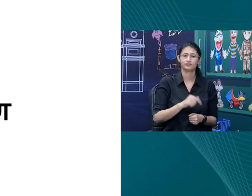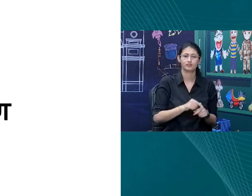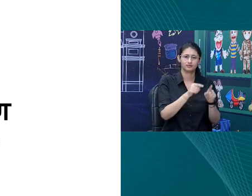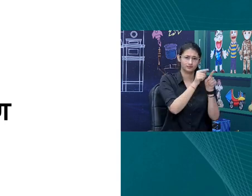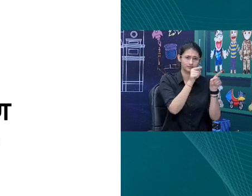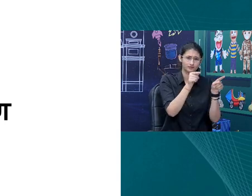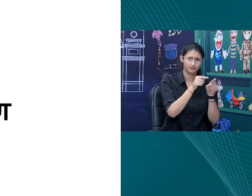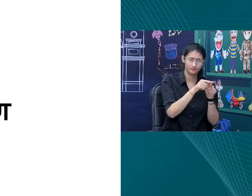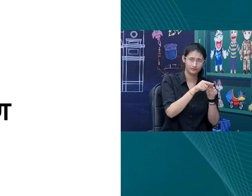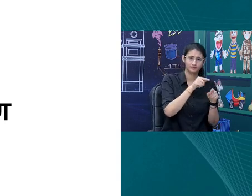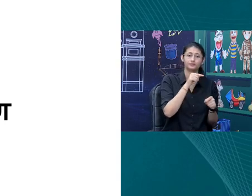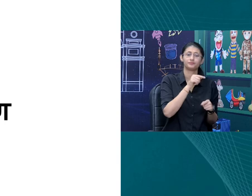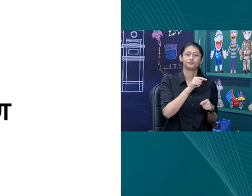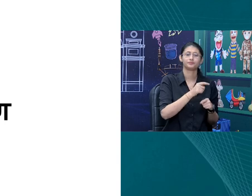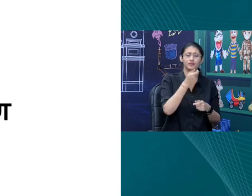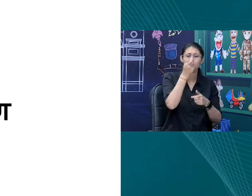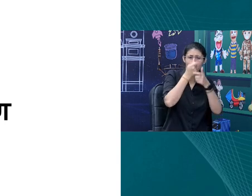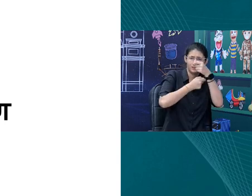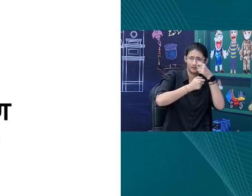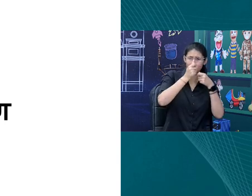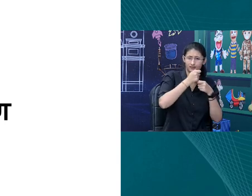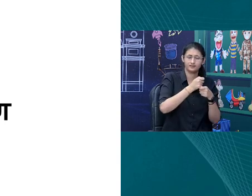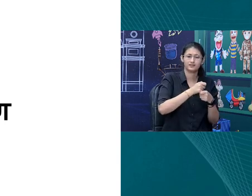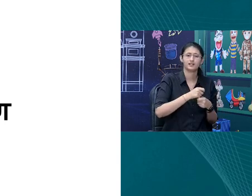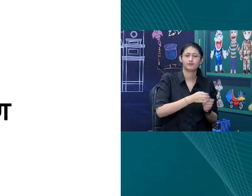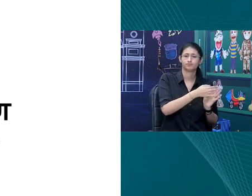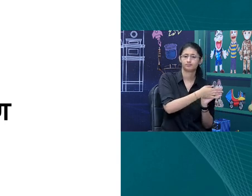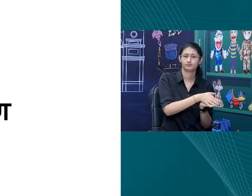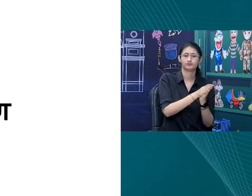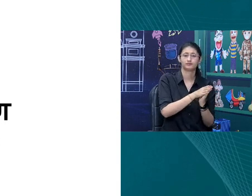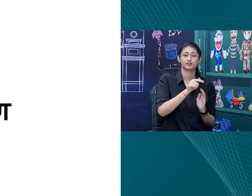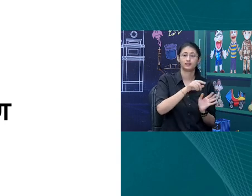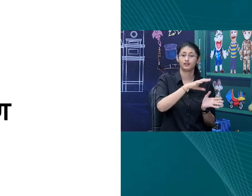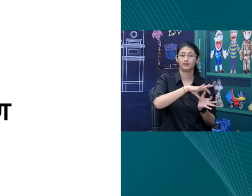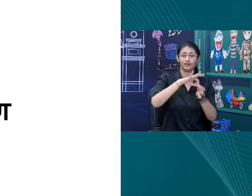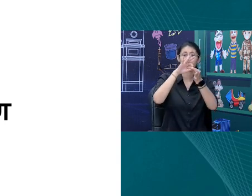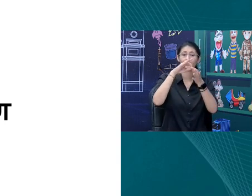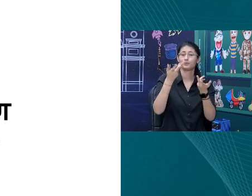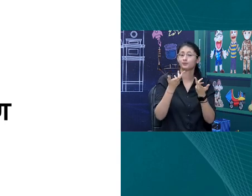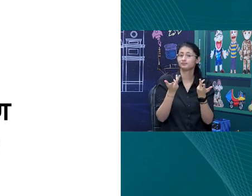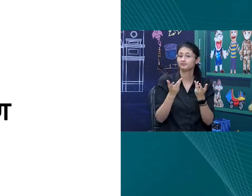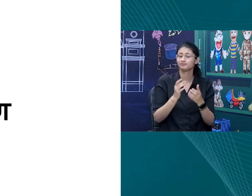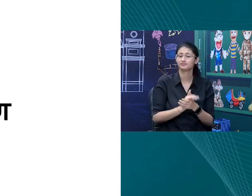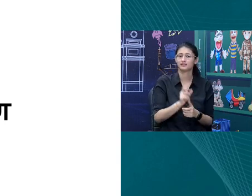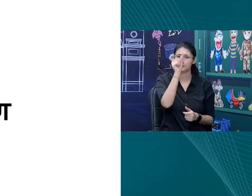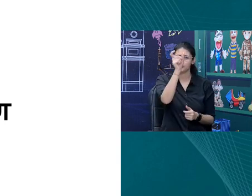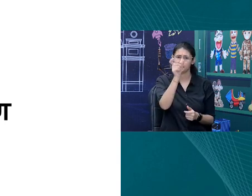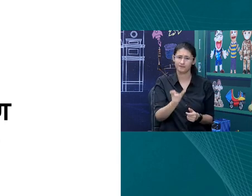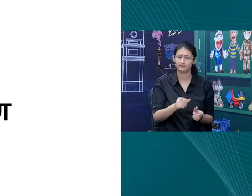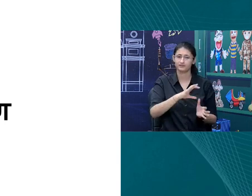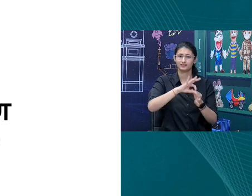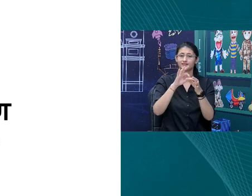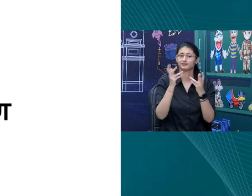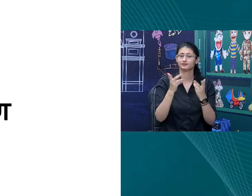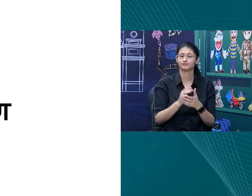मांझा और बल्ला अब यह किस से संबंधित है दूसरे कॉलम में पतंग